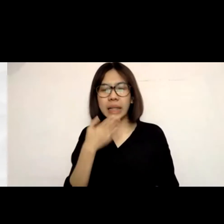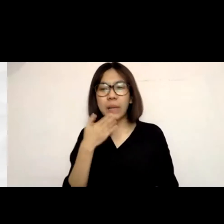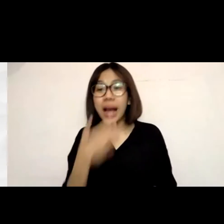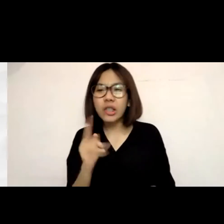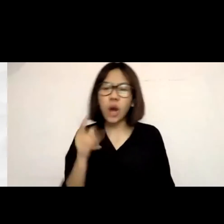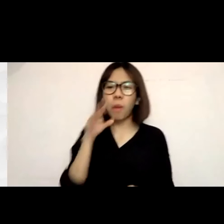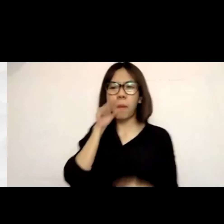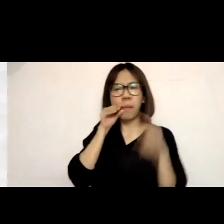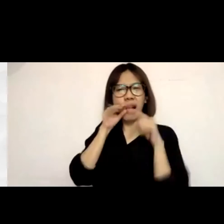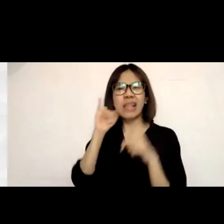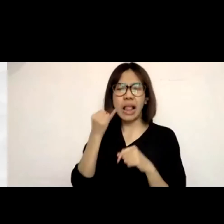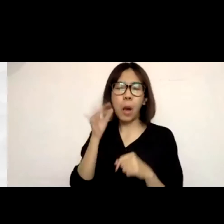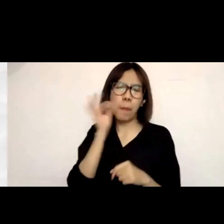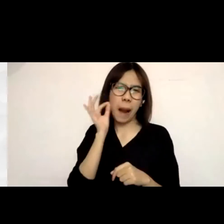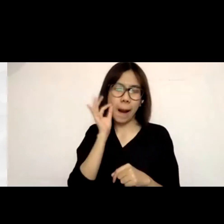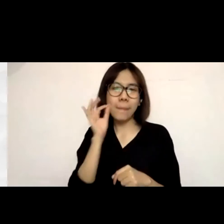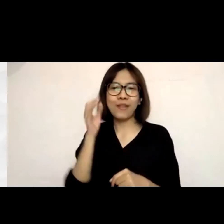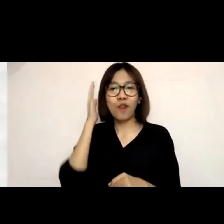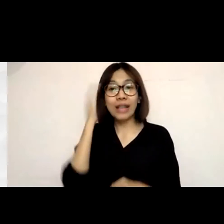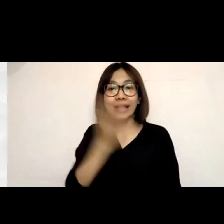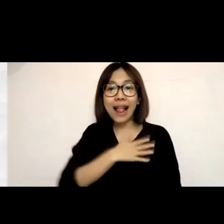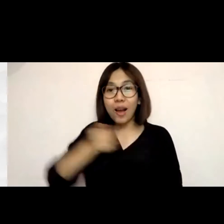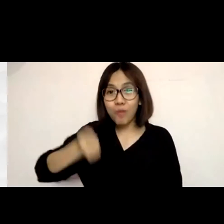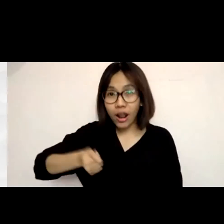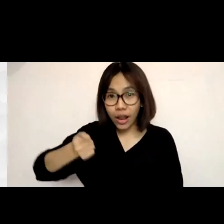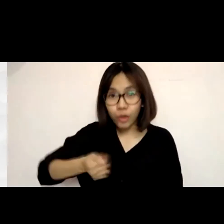berkenan. Assalamualaikum warahmatullahi wabarakatuh.